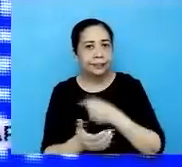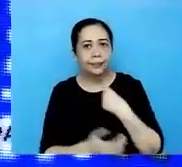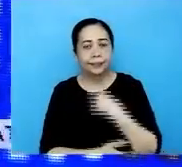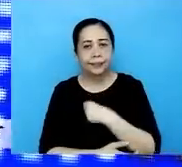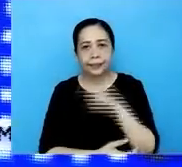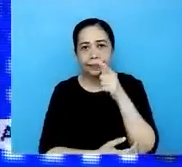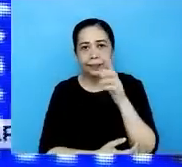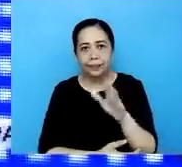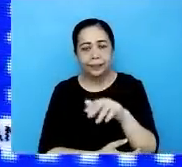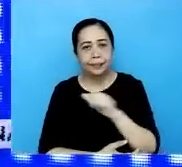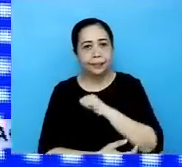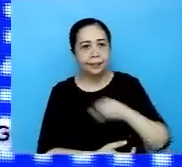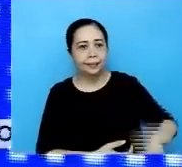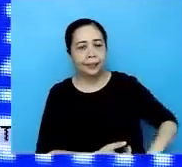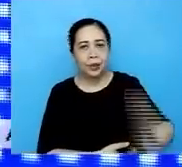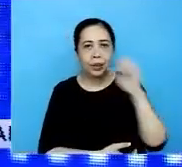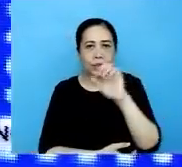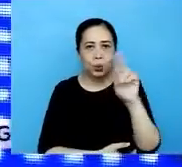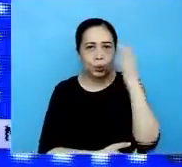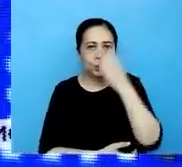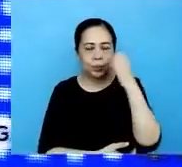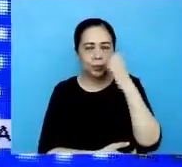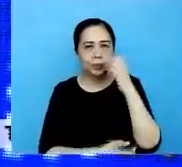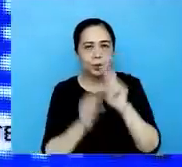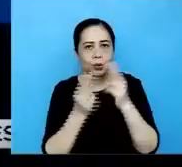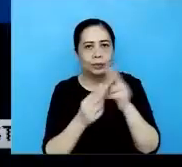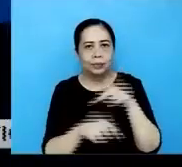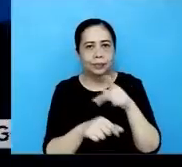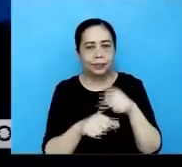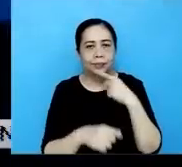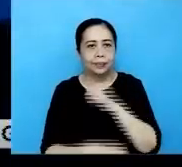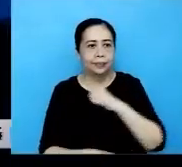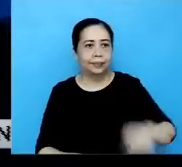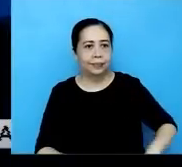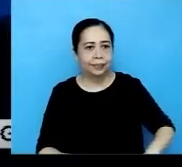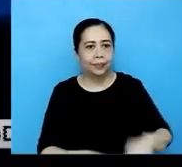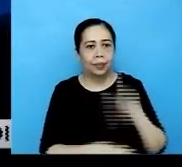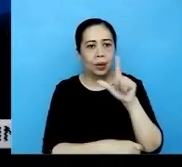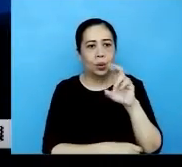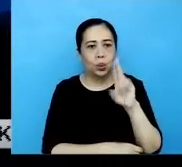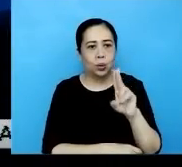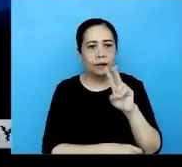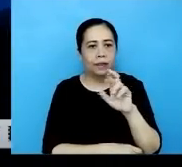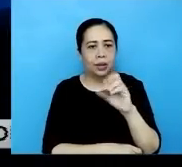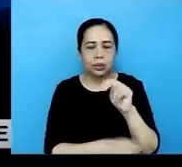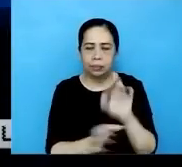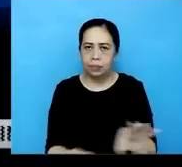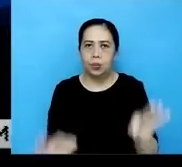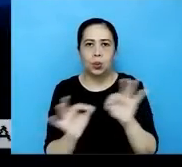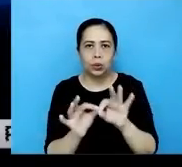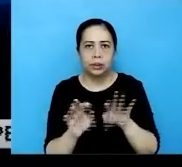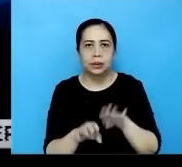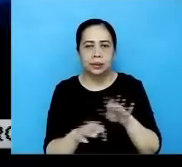Lima ang ambassador ng European Union sa Pilipinas. Sa pahayag ni Ambassador Luke Veron, sinabi niyang mahalagang hakbang ito sa pagkamit